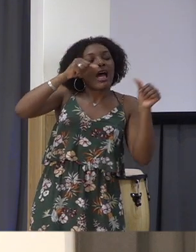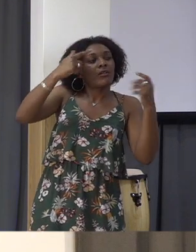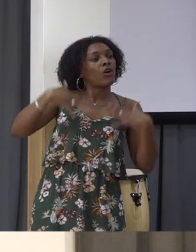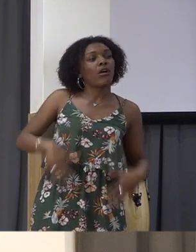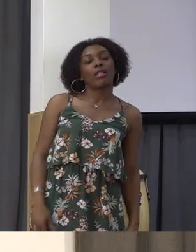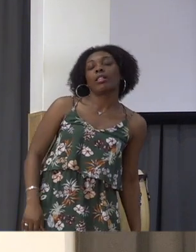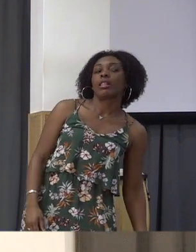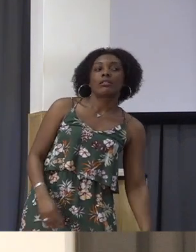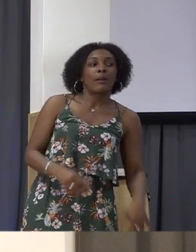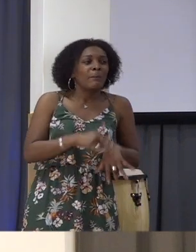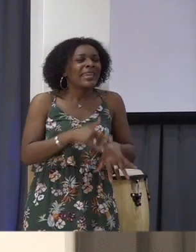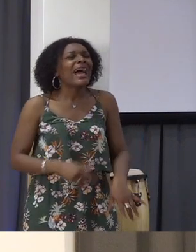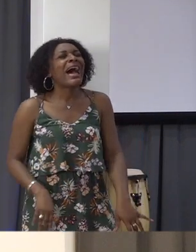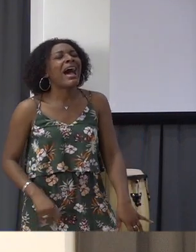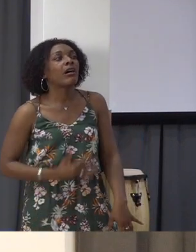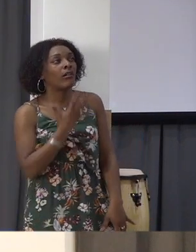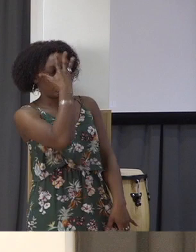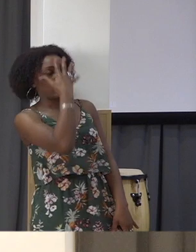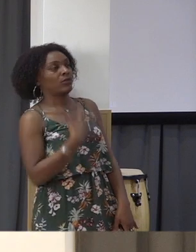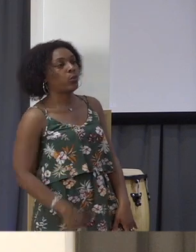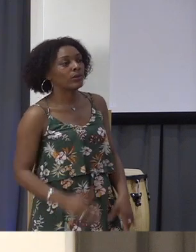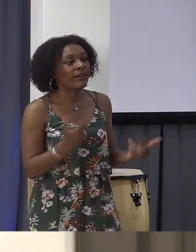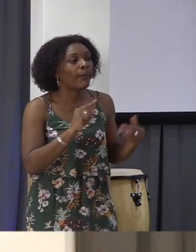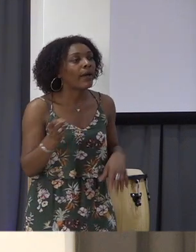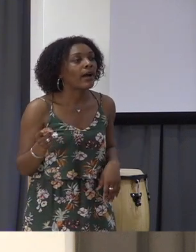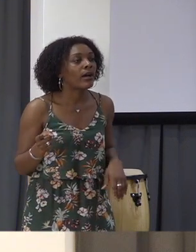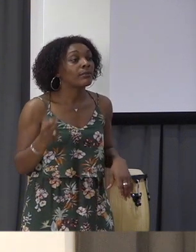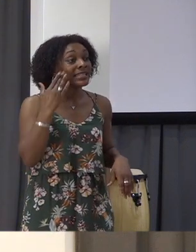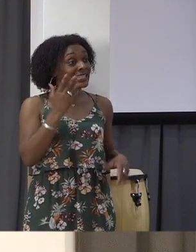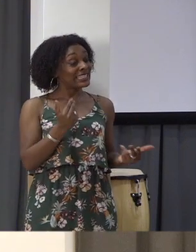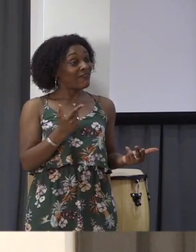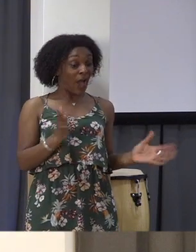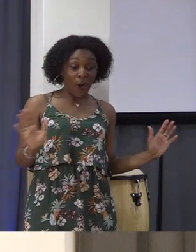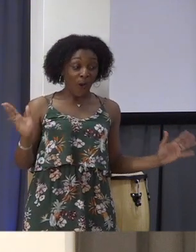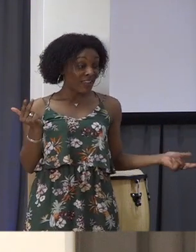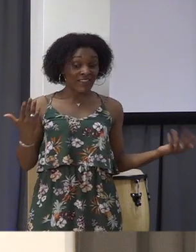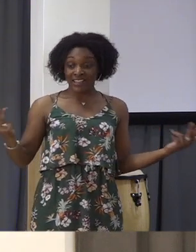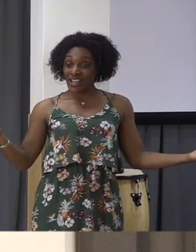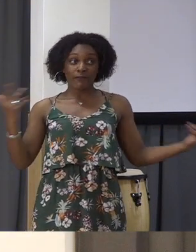lui. Si un membre est honoré, tous les membres se réjouissent avec lui.